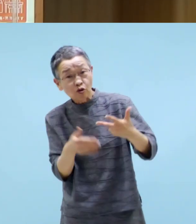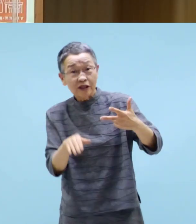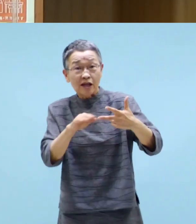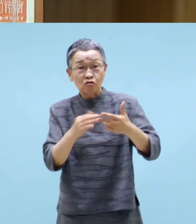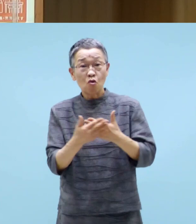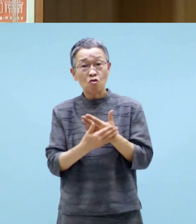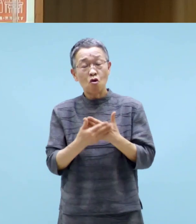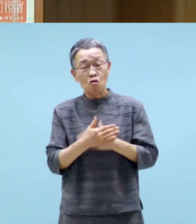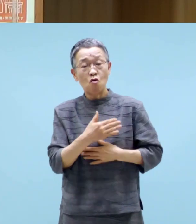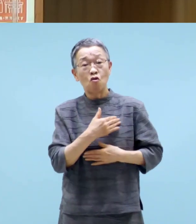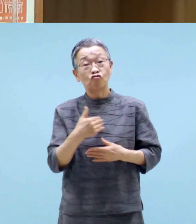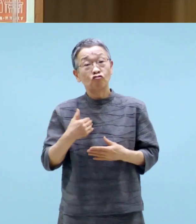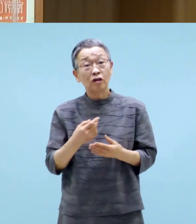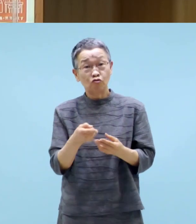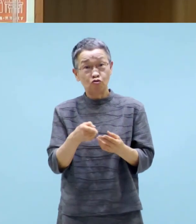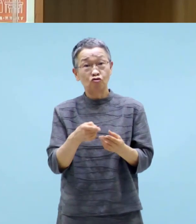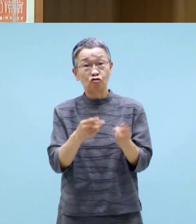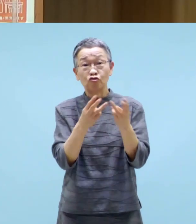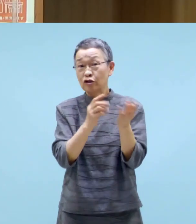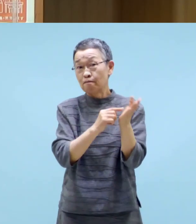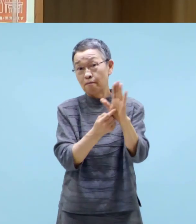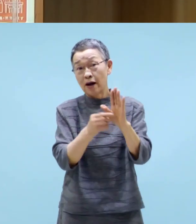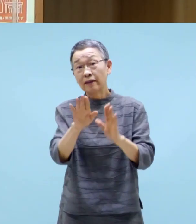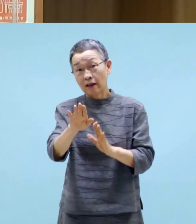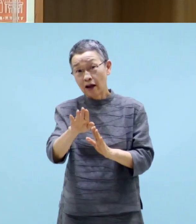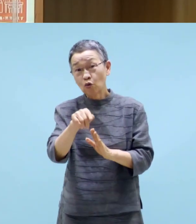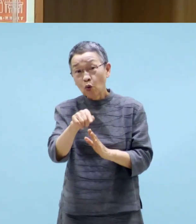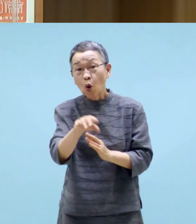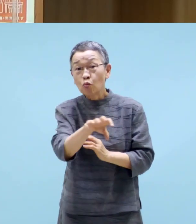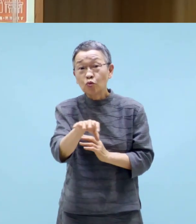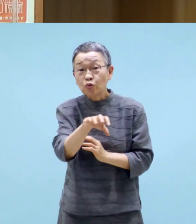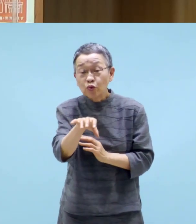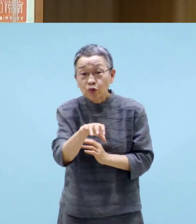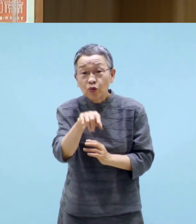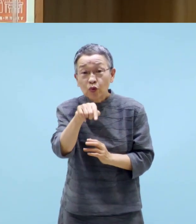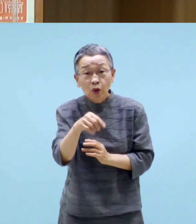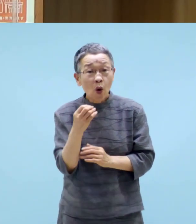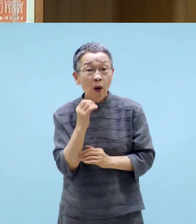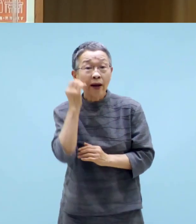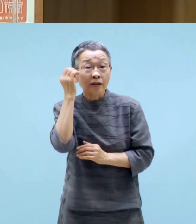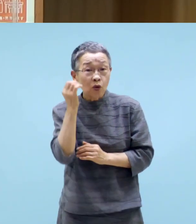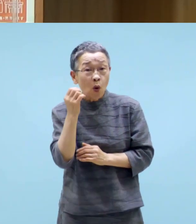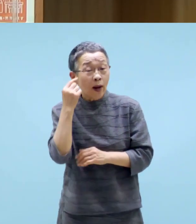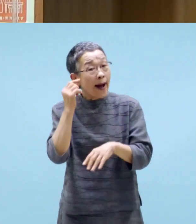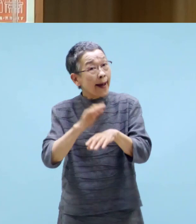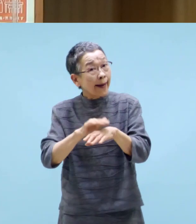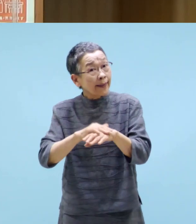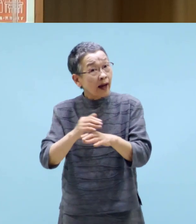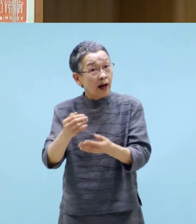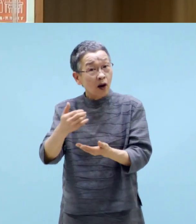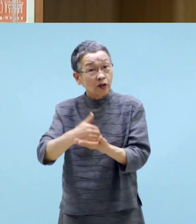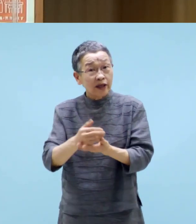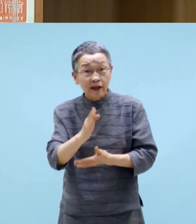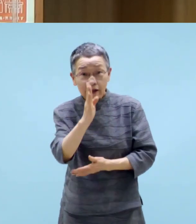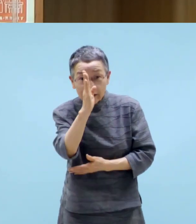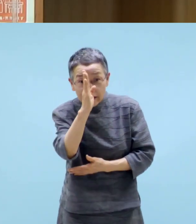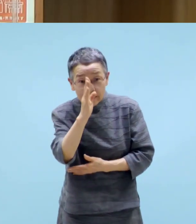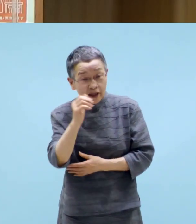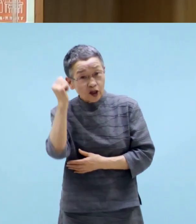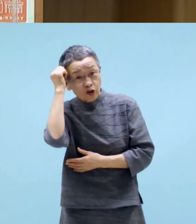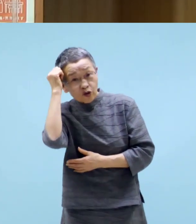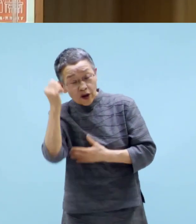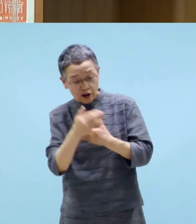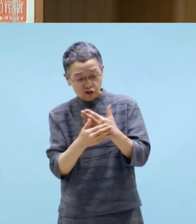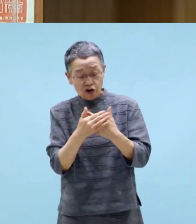というふうな見解を示しているということがあります。その辺についてのご感想ご見解を教えてください。 あの宿泊療養施設にあた